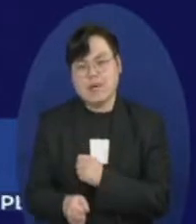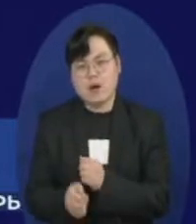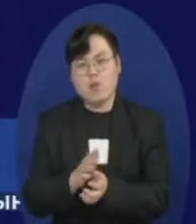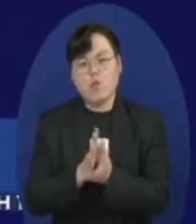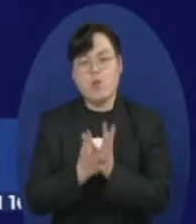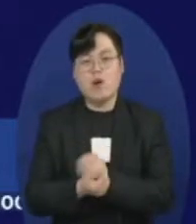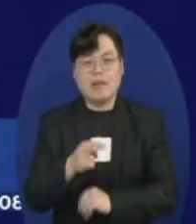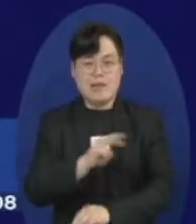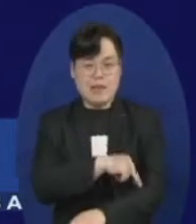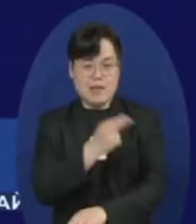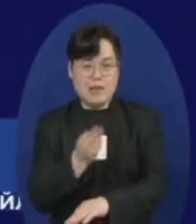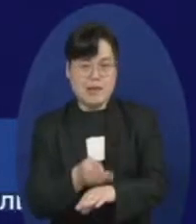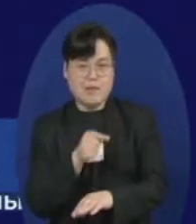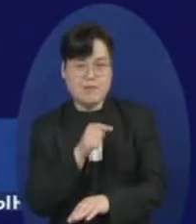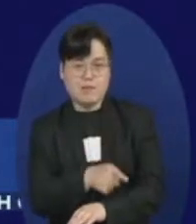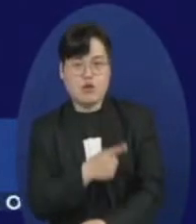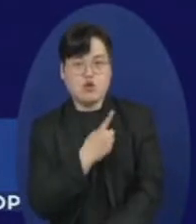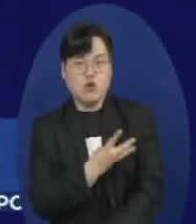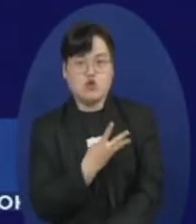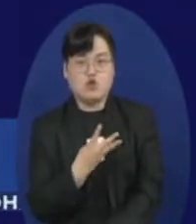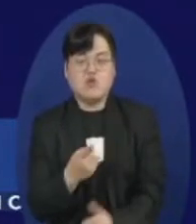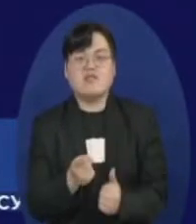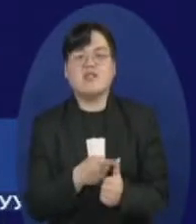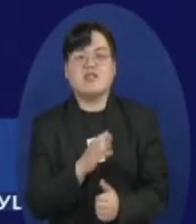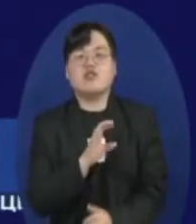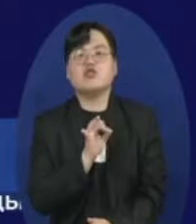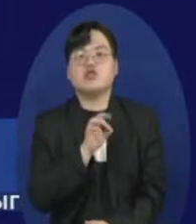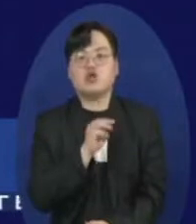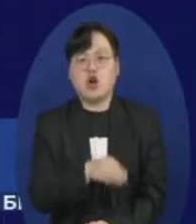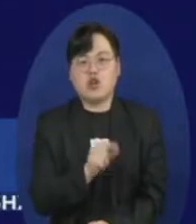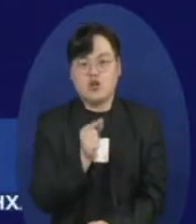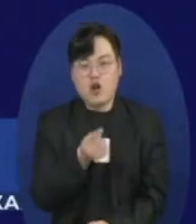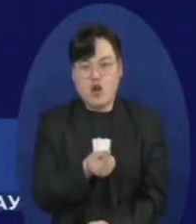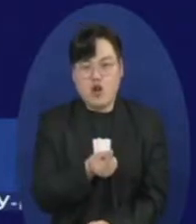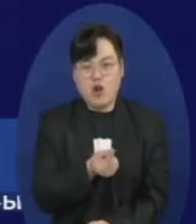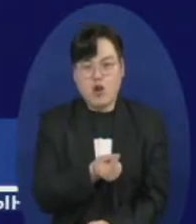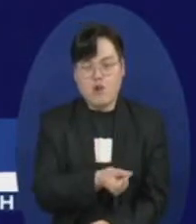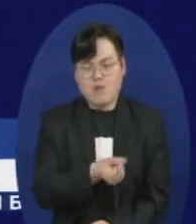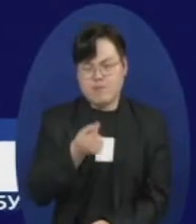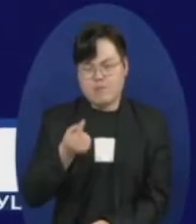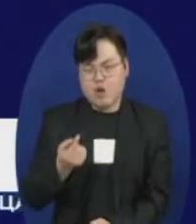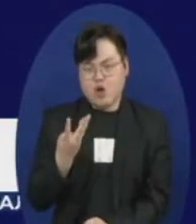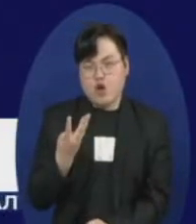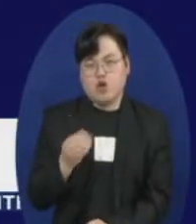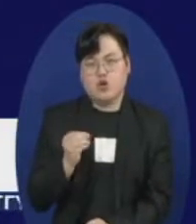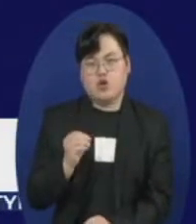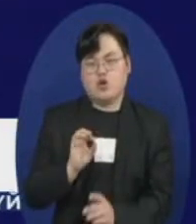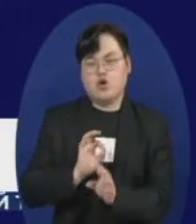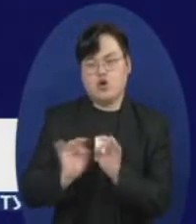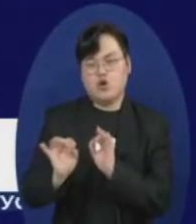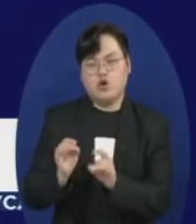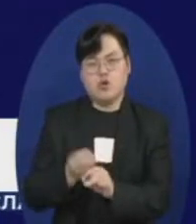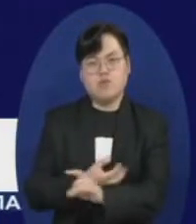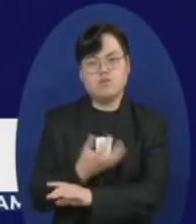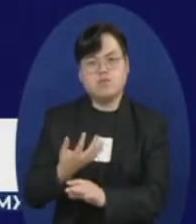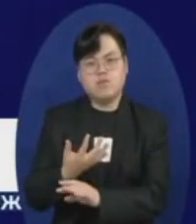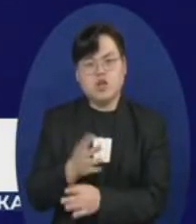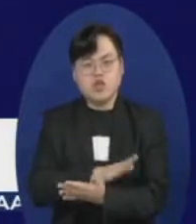ингэ дархан 144-р сорт маань Монголын газар тариалангийн нийт 40 орчим хувь тариаж байгаа инновацийн чухал